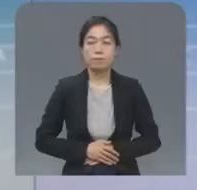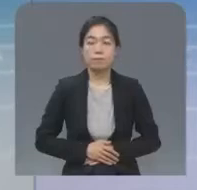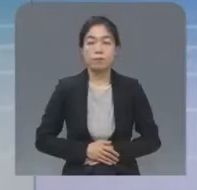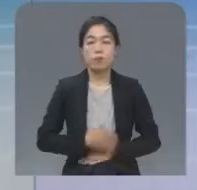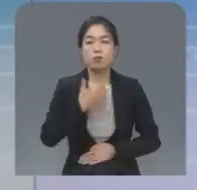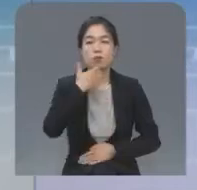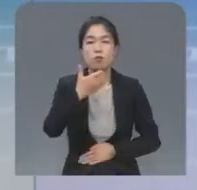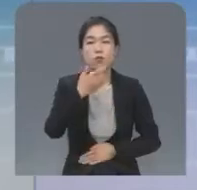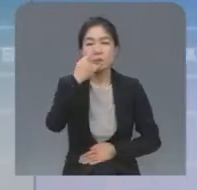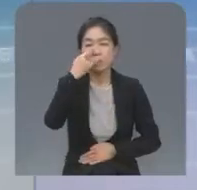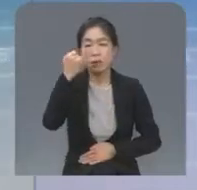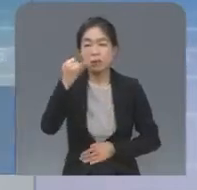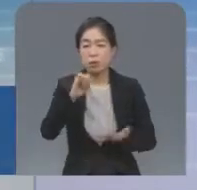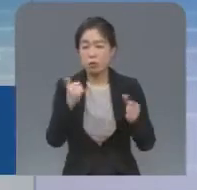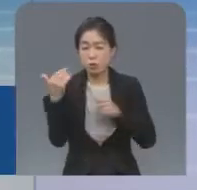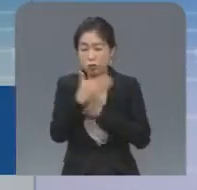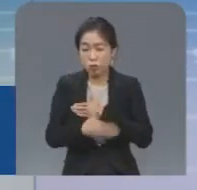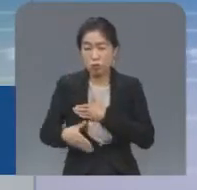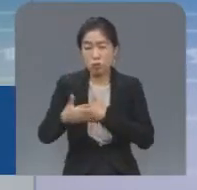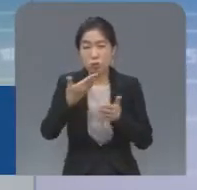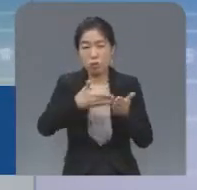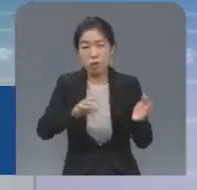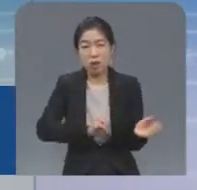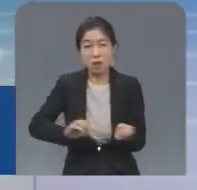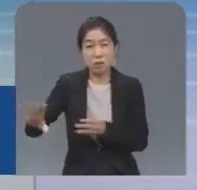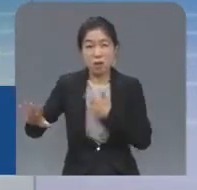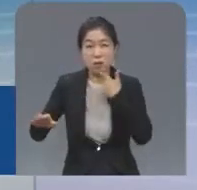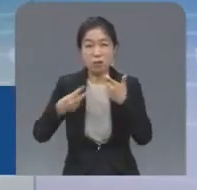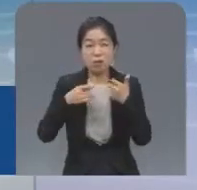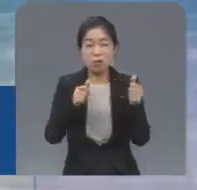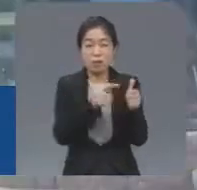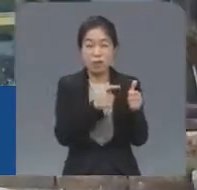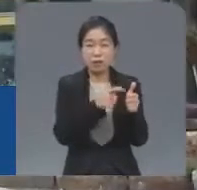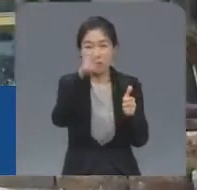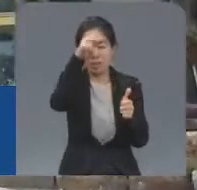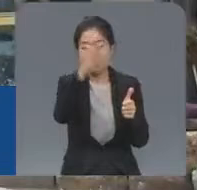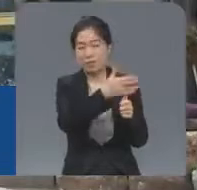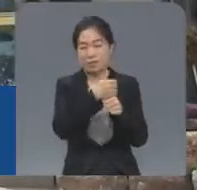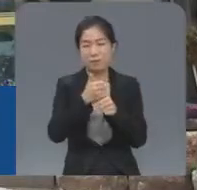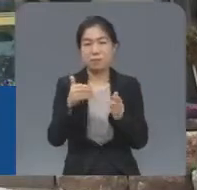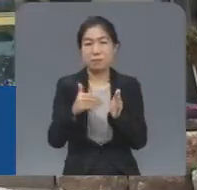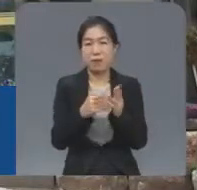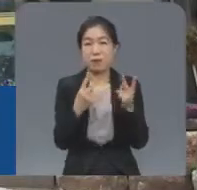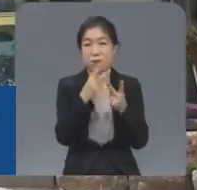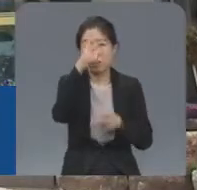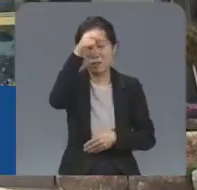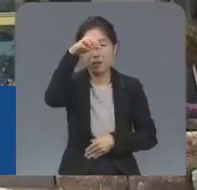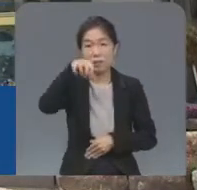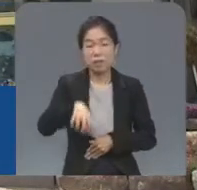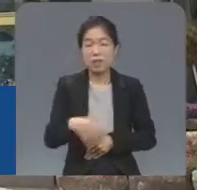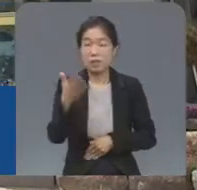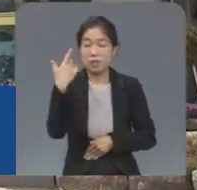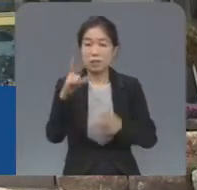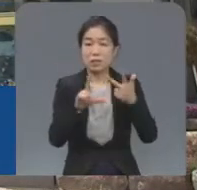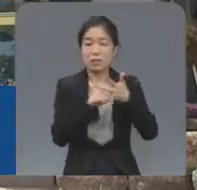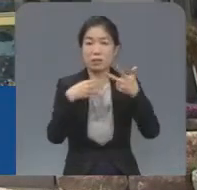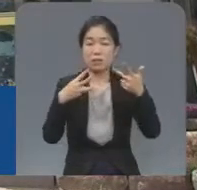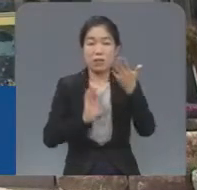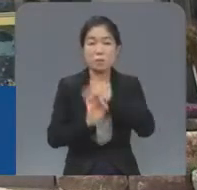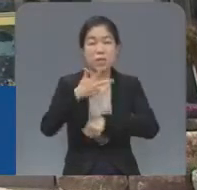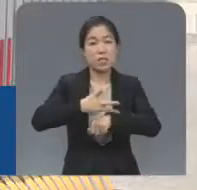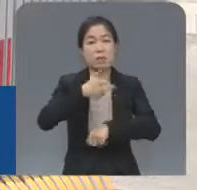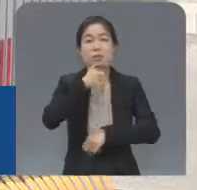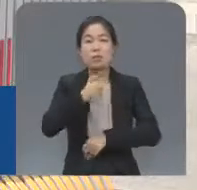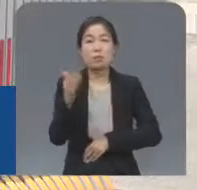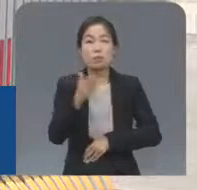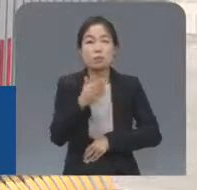90대 어머니의 시신을 강물에 빠뜨린 60대 아들이 경찰에 붙잡혔습니다. 곡성경찰서는 지난 3일 오전 7시